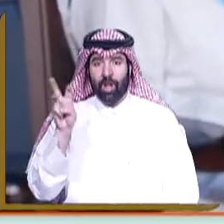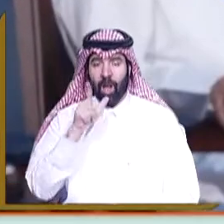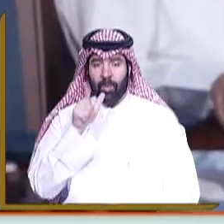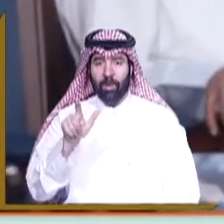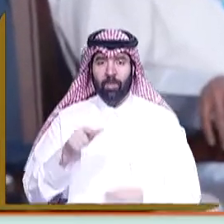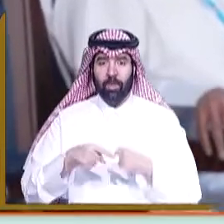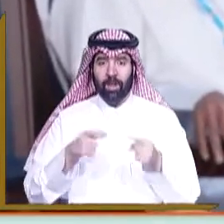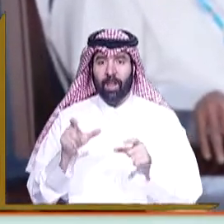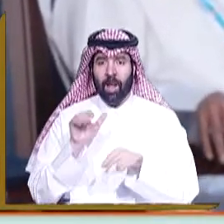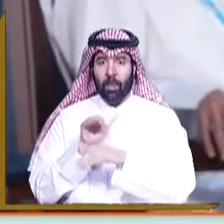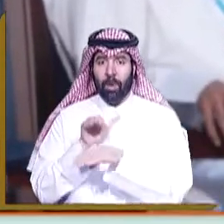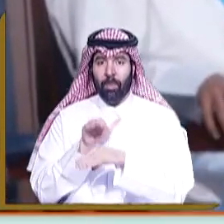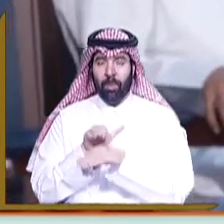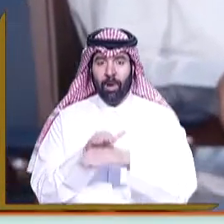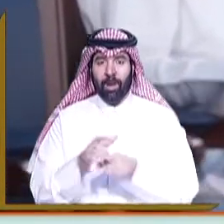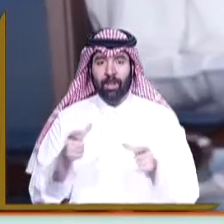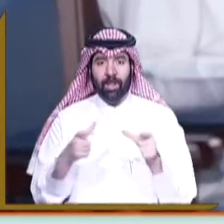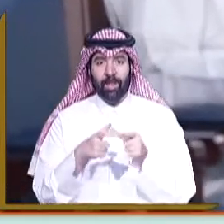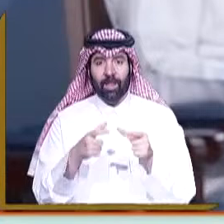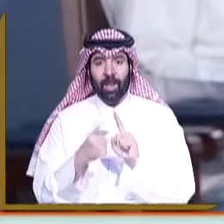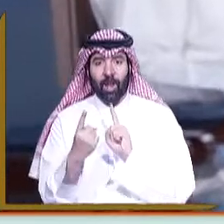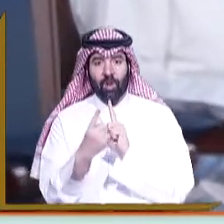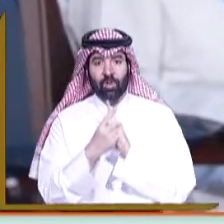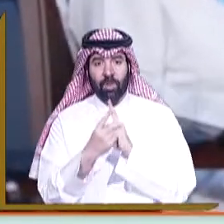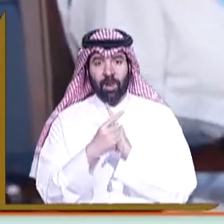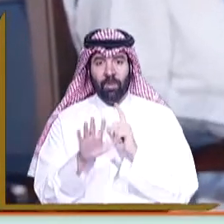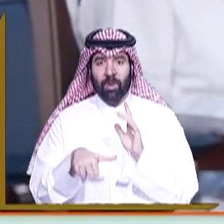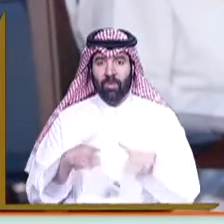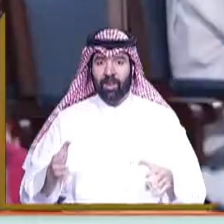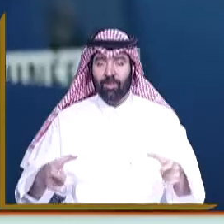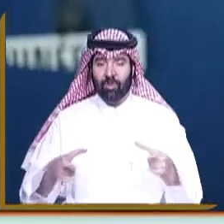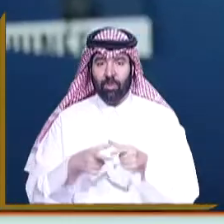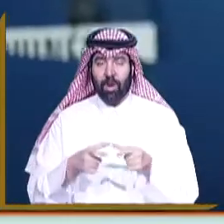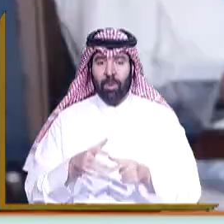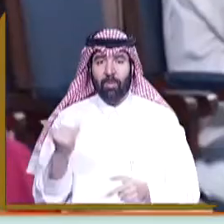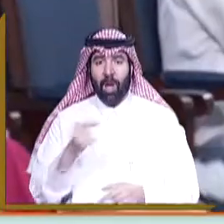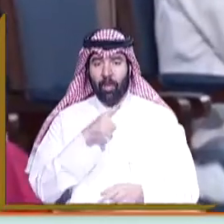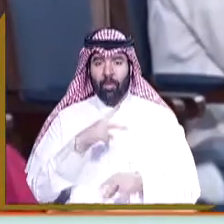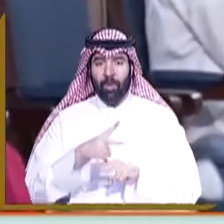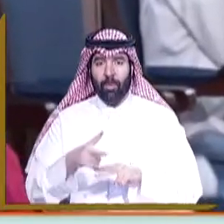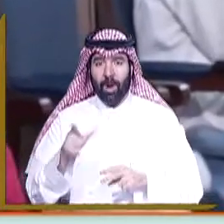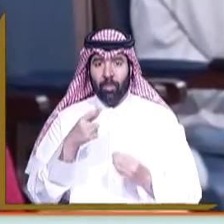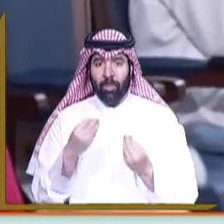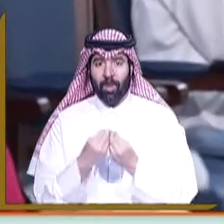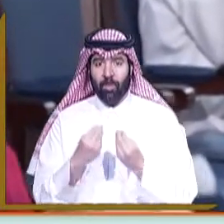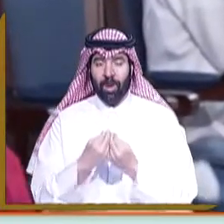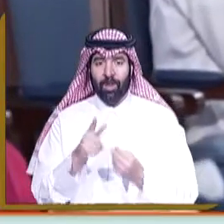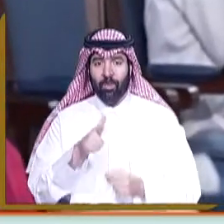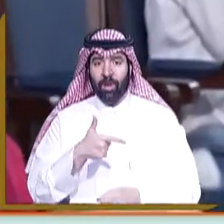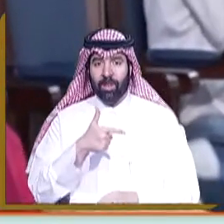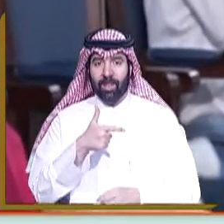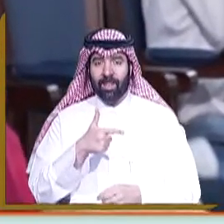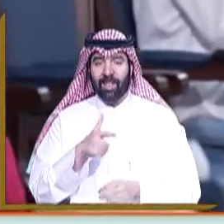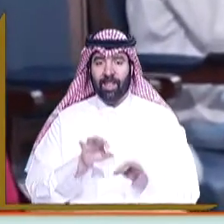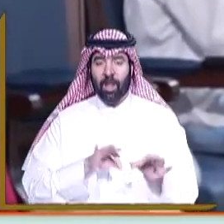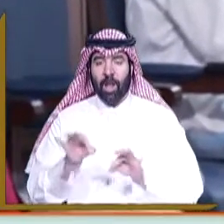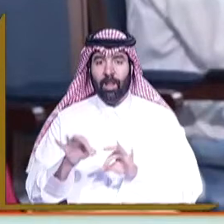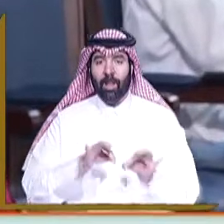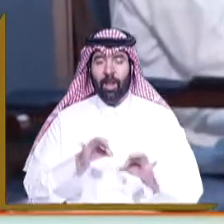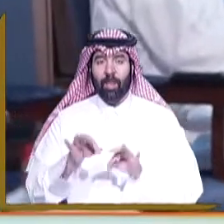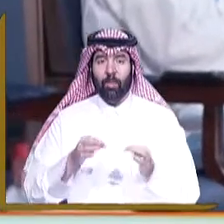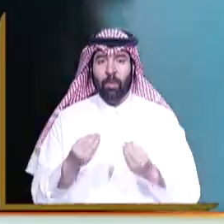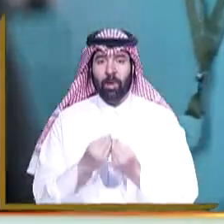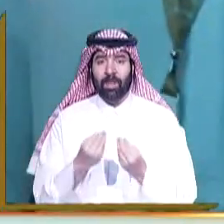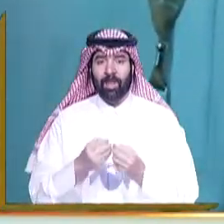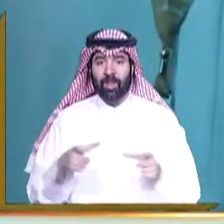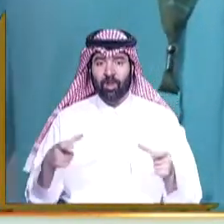عقد عددا من اللقاءات الثنائية على هامش أعمال المؤتمر مع عدد من نظرائه في الجهات التنظيمية، إضافة إلى